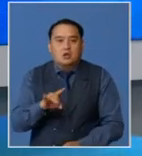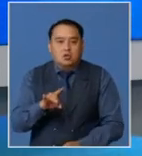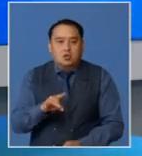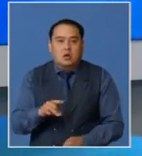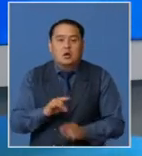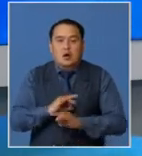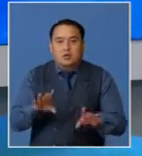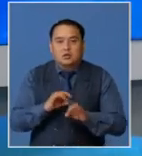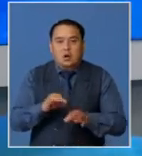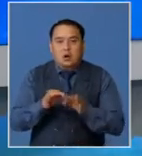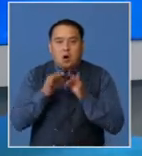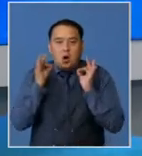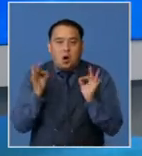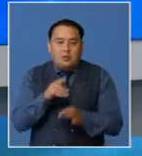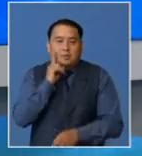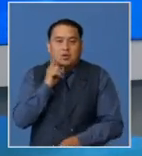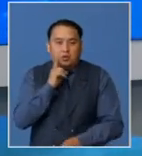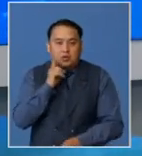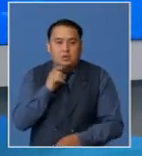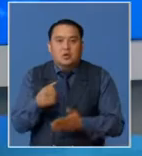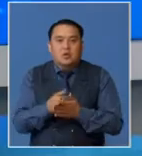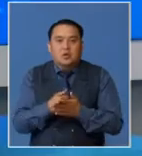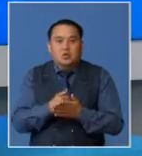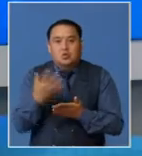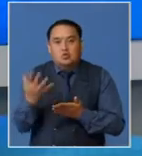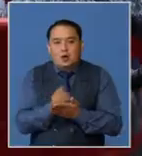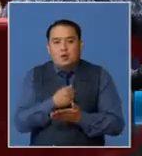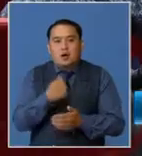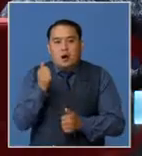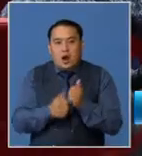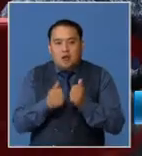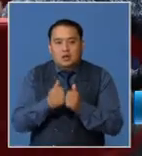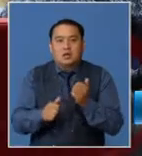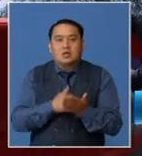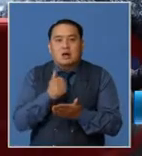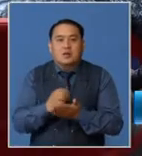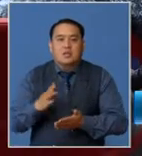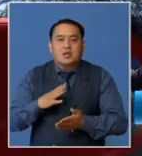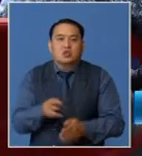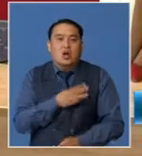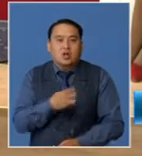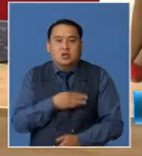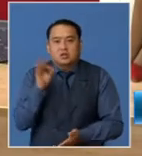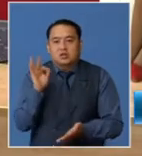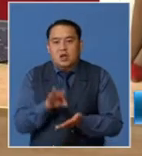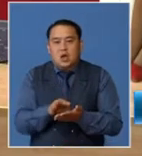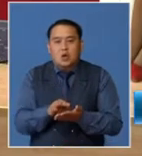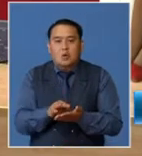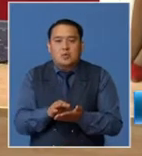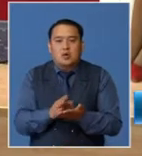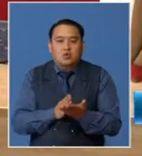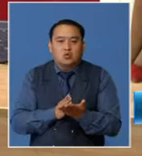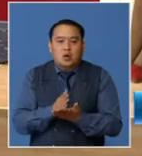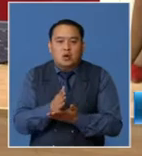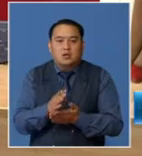предприниматель Айнур Сабржанова поделилась с опытом молодежью. Достичь успеха может каждый. Главное, чтобы было желание и